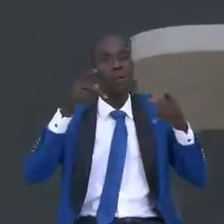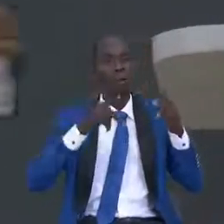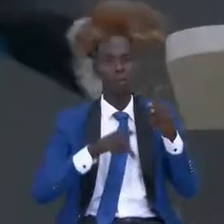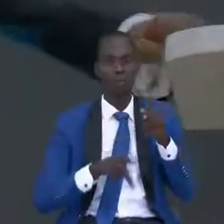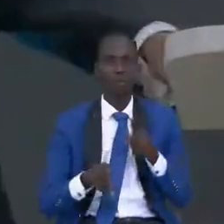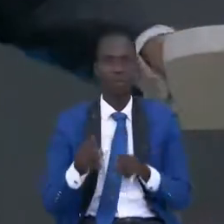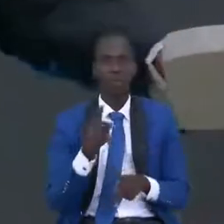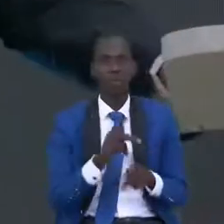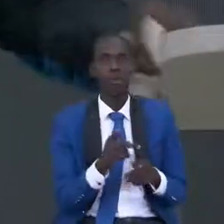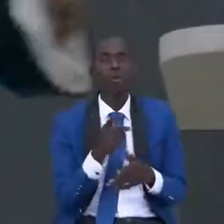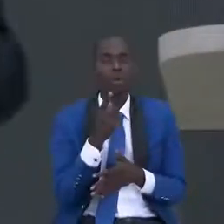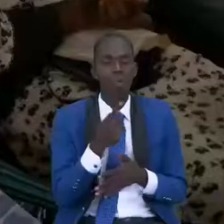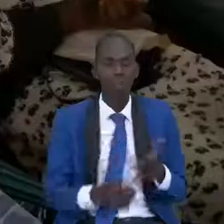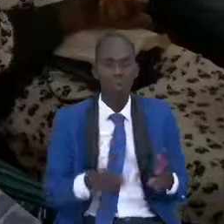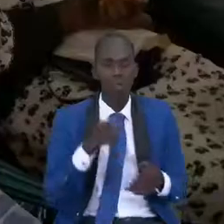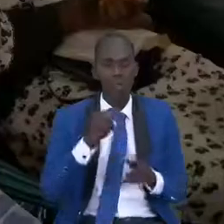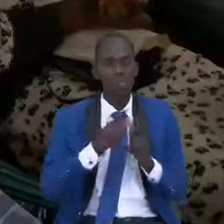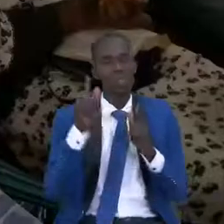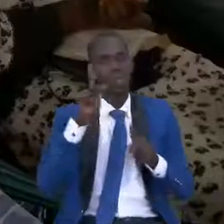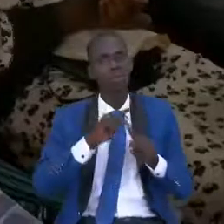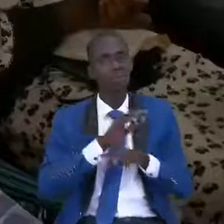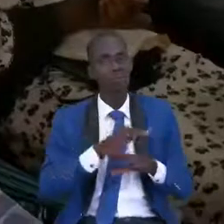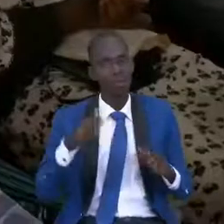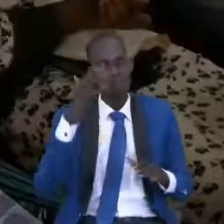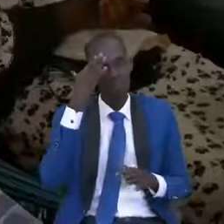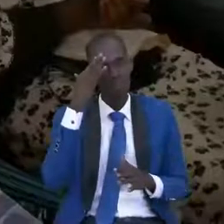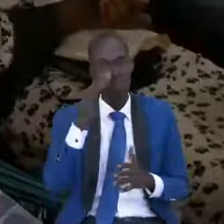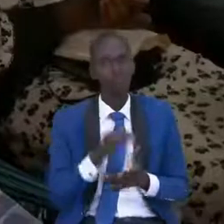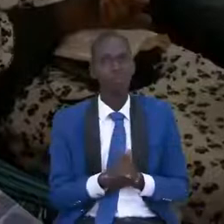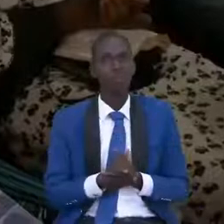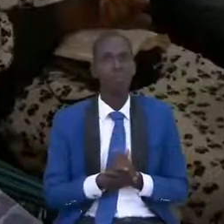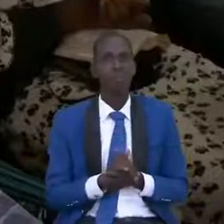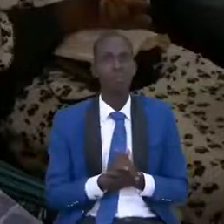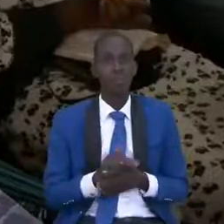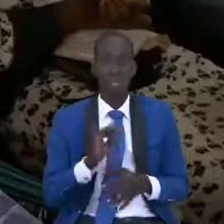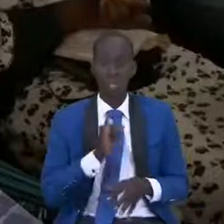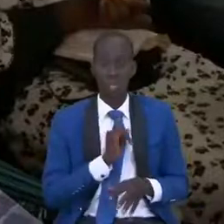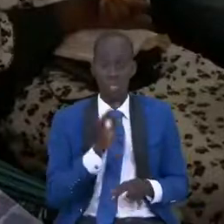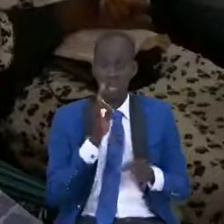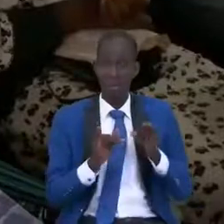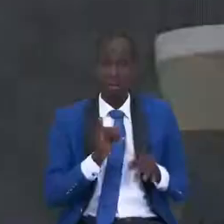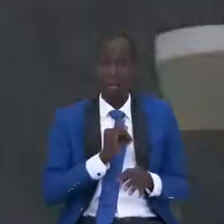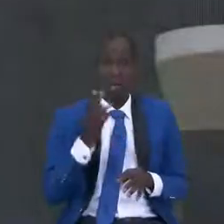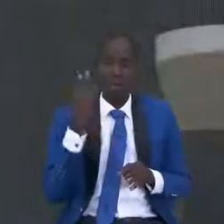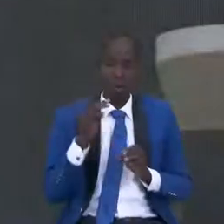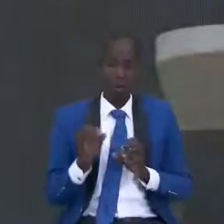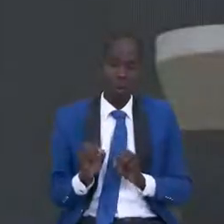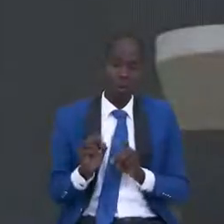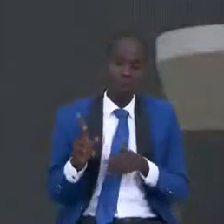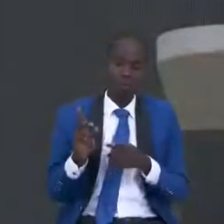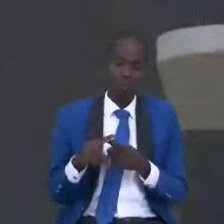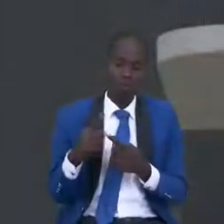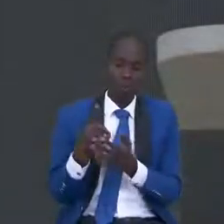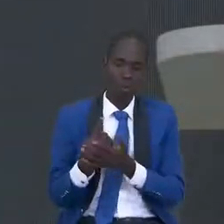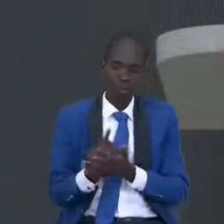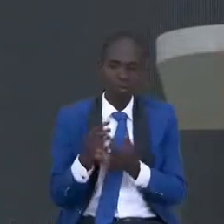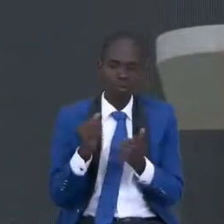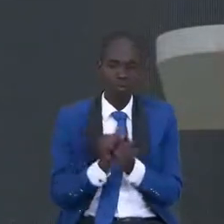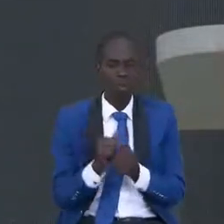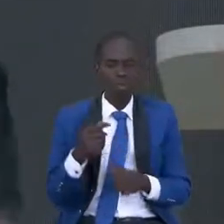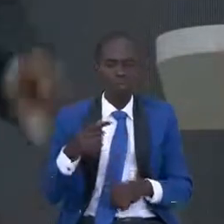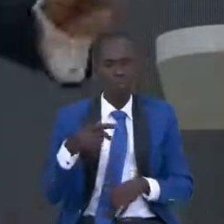ce qu'ils n'ont pas pu comprendre. Si je devais parler à Pierre, j'allais dire, tu ne